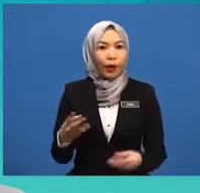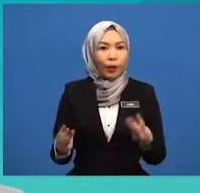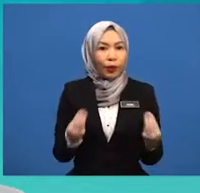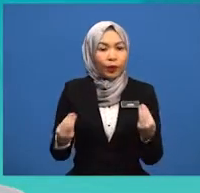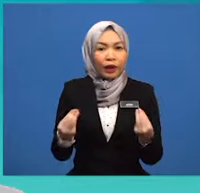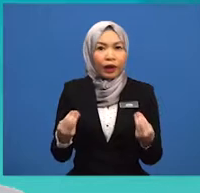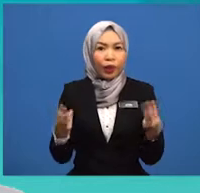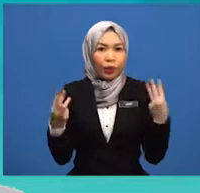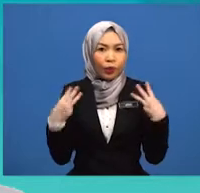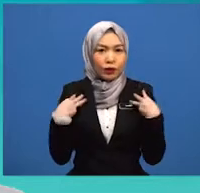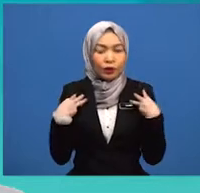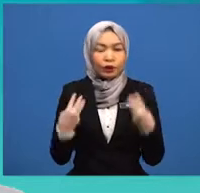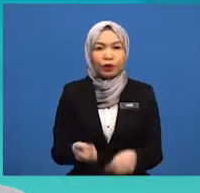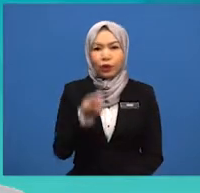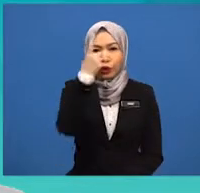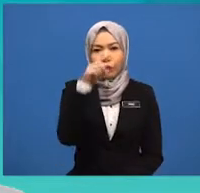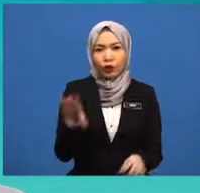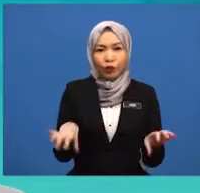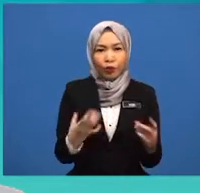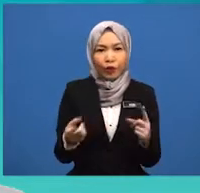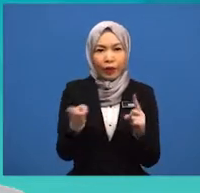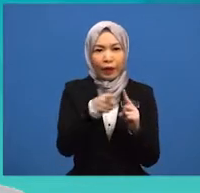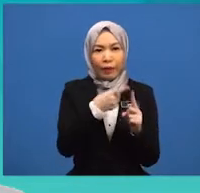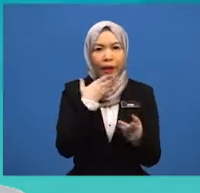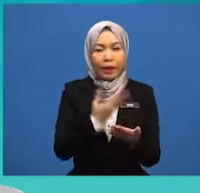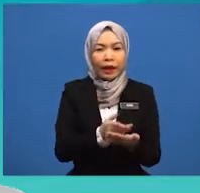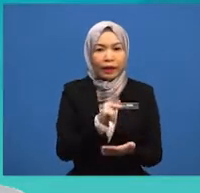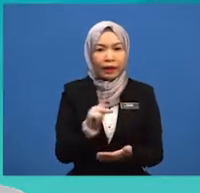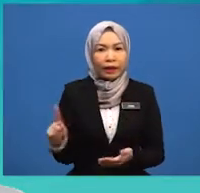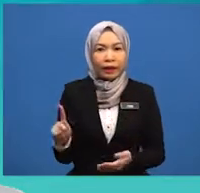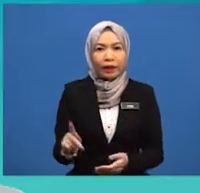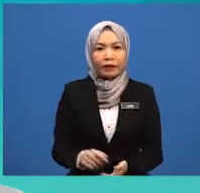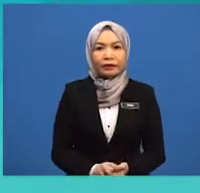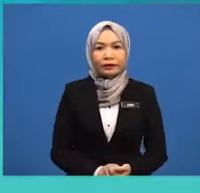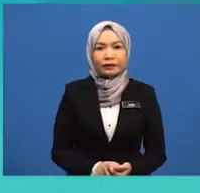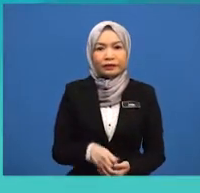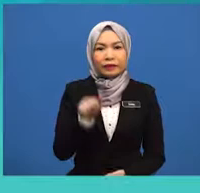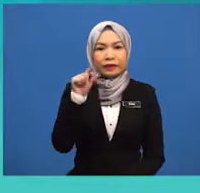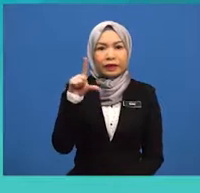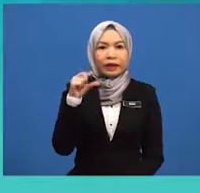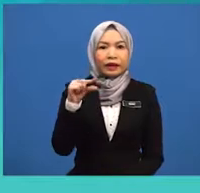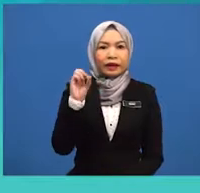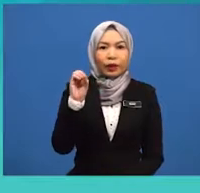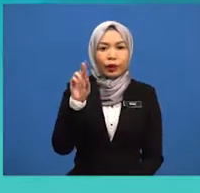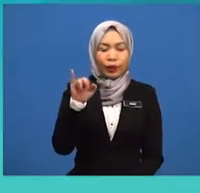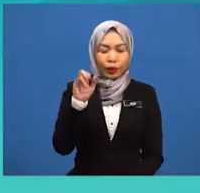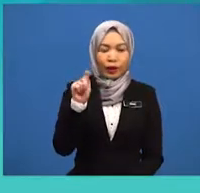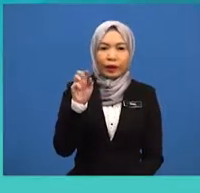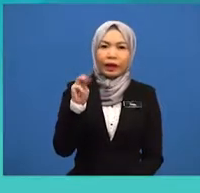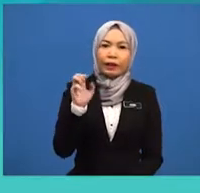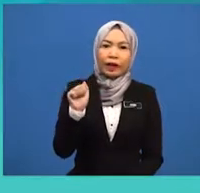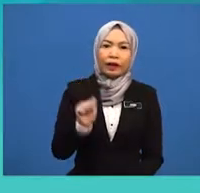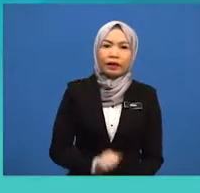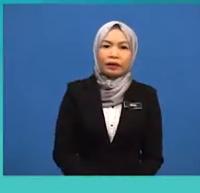juga untuk membuat penambahbaikan terhadap algoritma. Untuk makluman